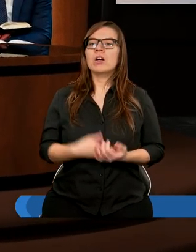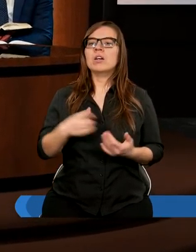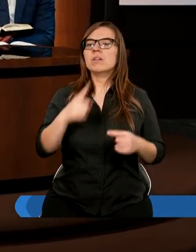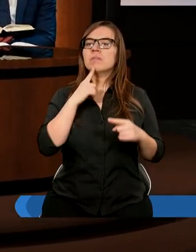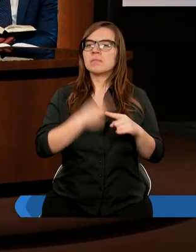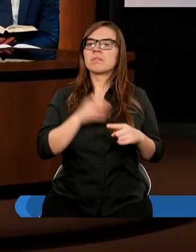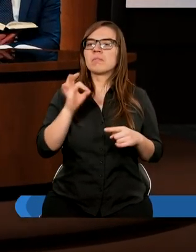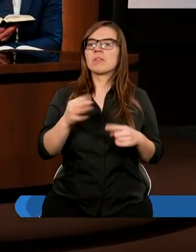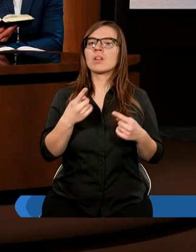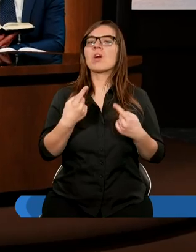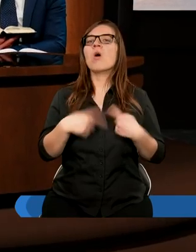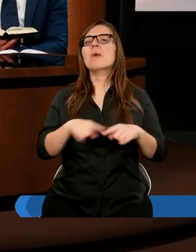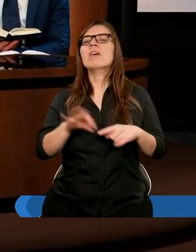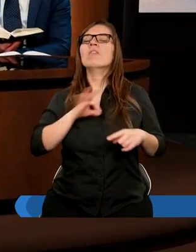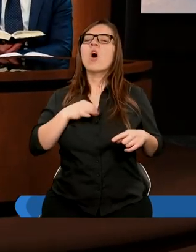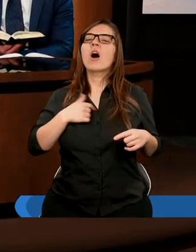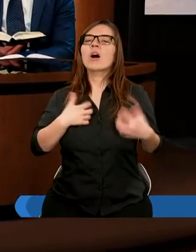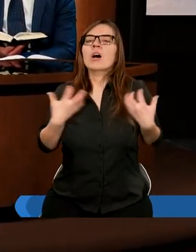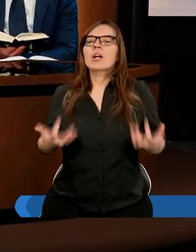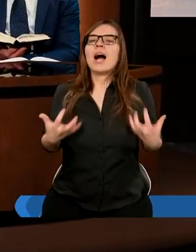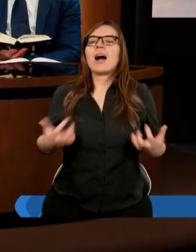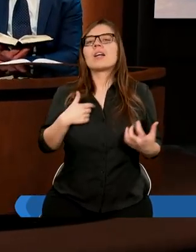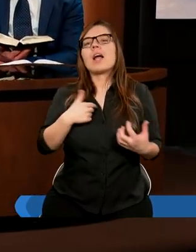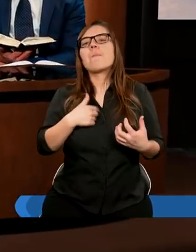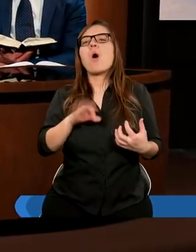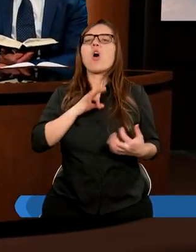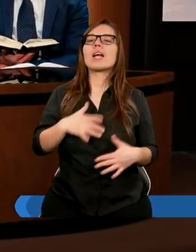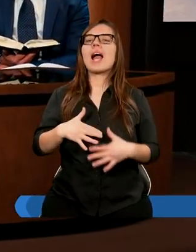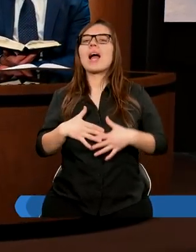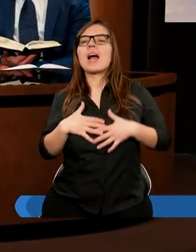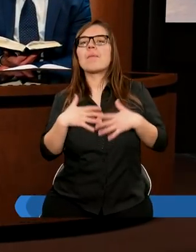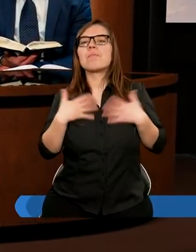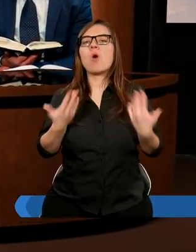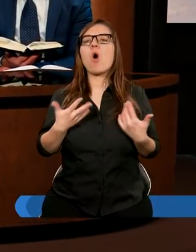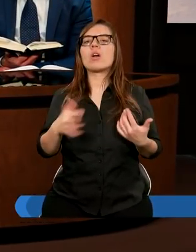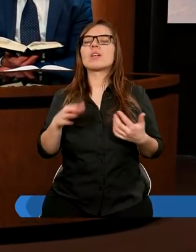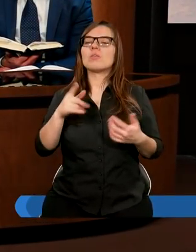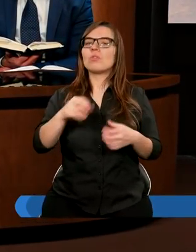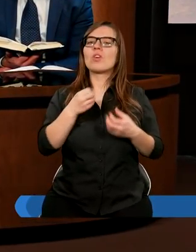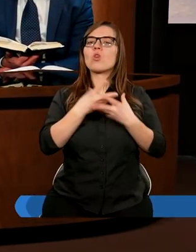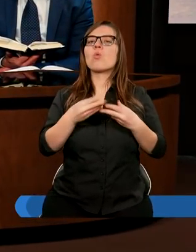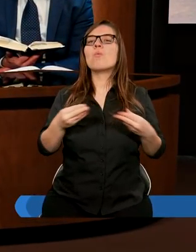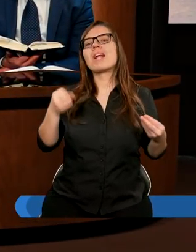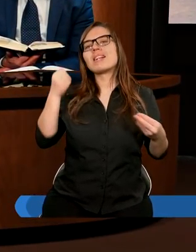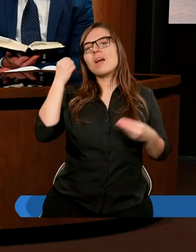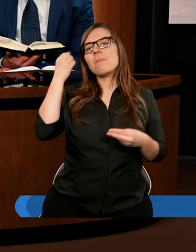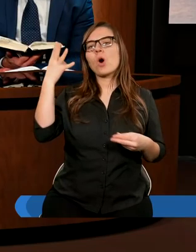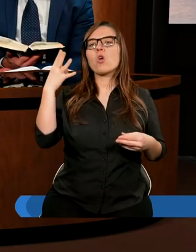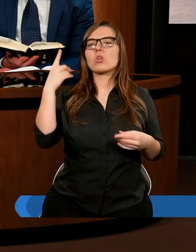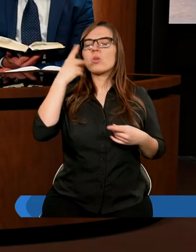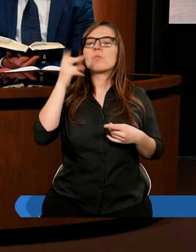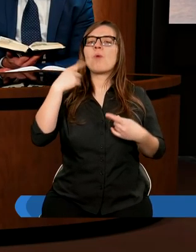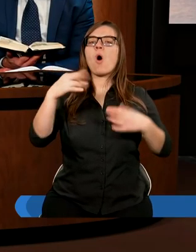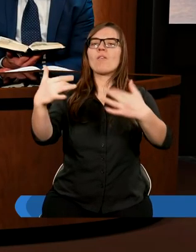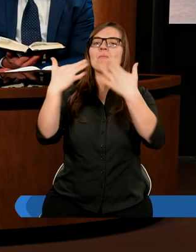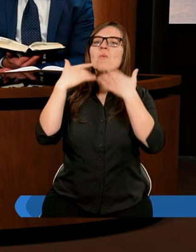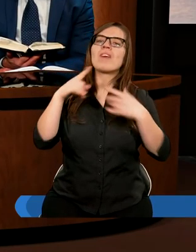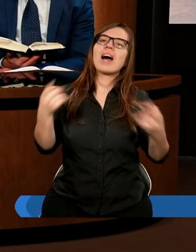Zdecydowanie o spełnianiu zachcianek, o poddawaniu się emocjom, o gubieniu rozsądku pod wpływem chwili, pod wpływem reklamy, pod